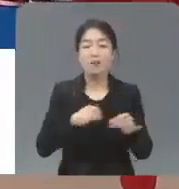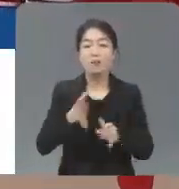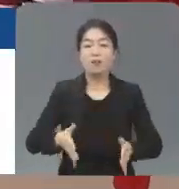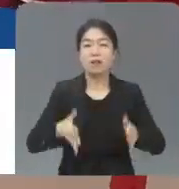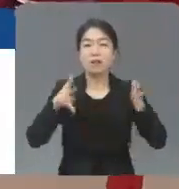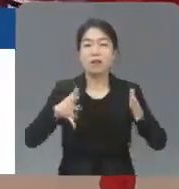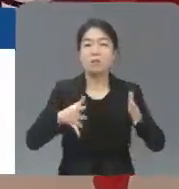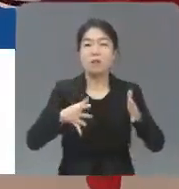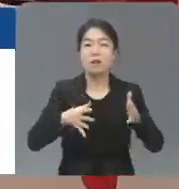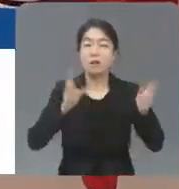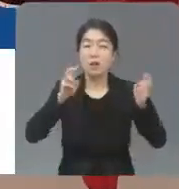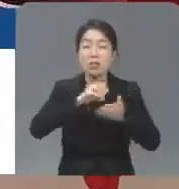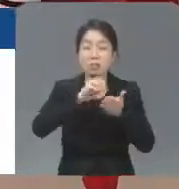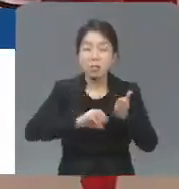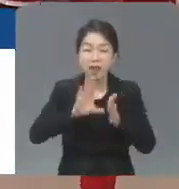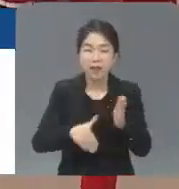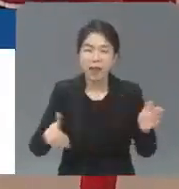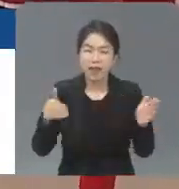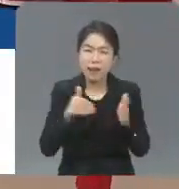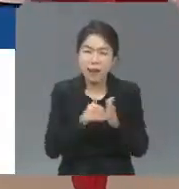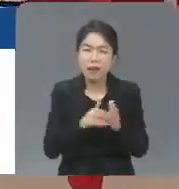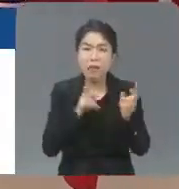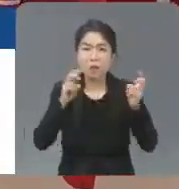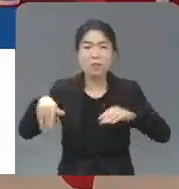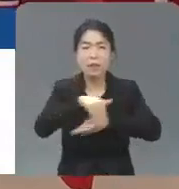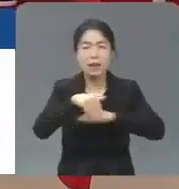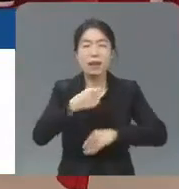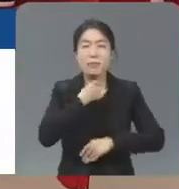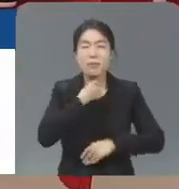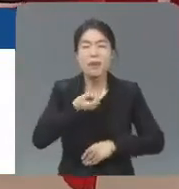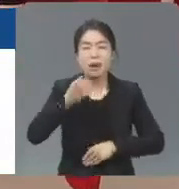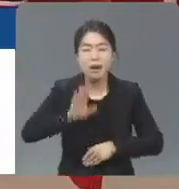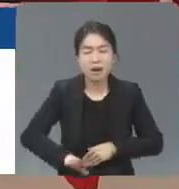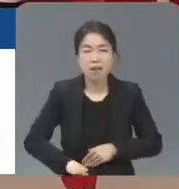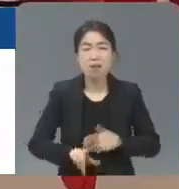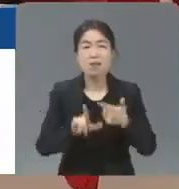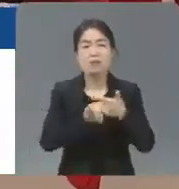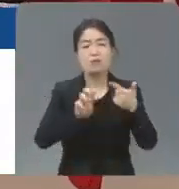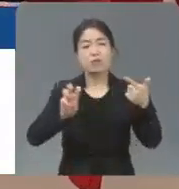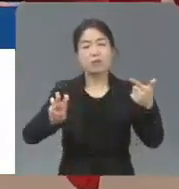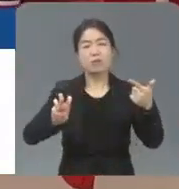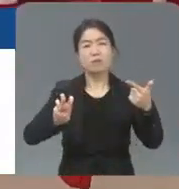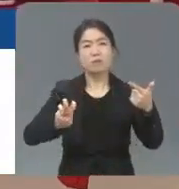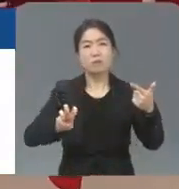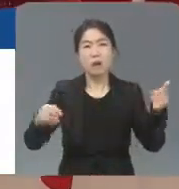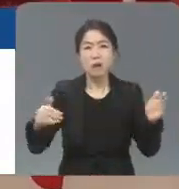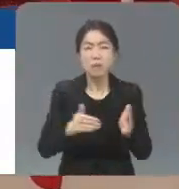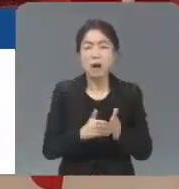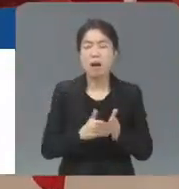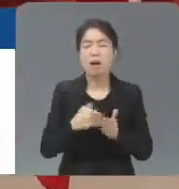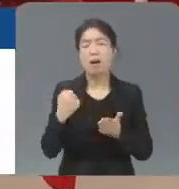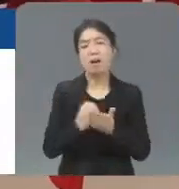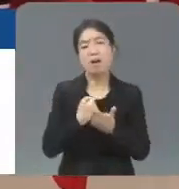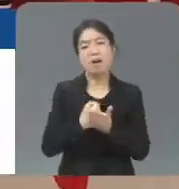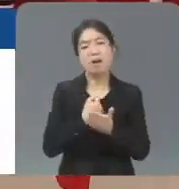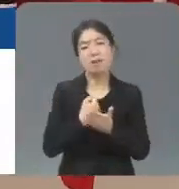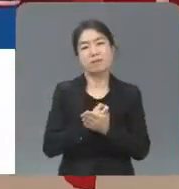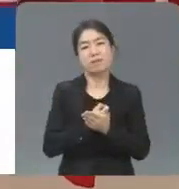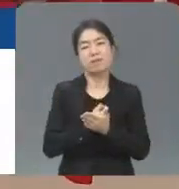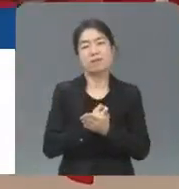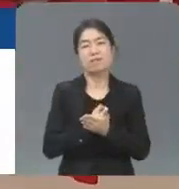백화점에서 퇴직할 때까지 직장 생활 마무리하고 싶었는데 6월 30일까지 한다는 게 너무